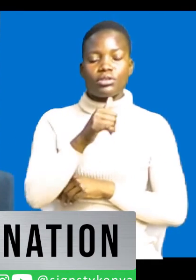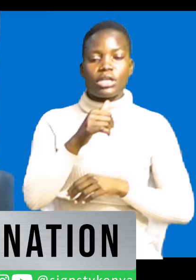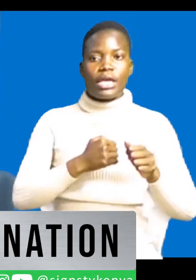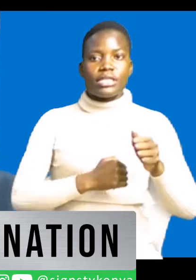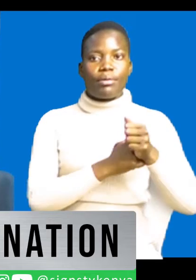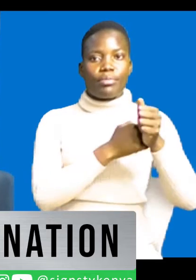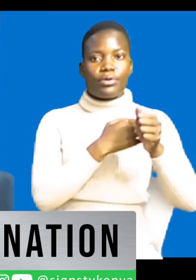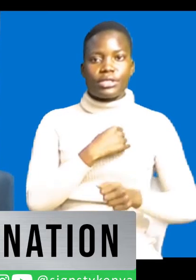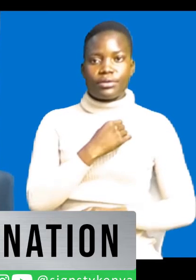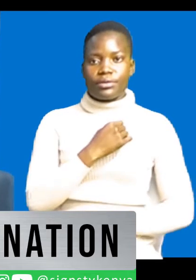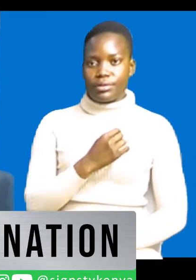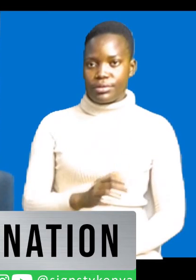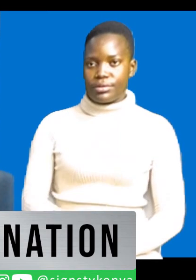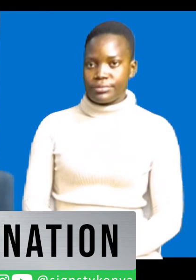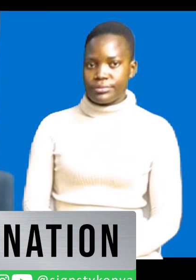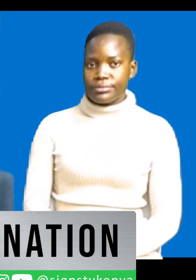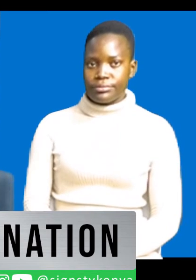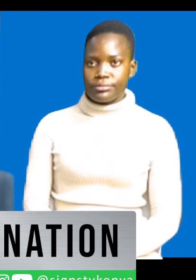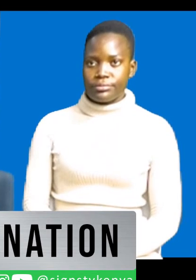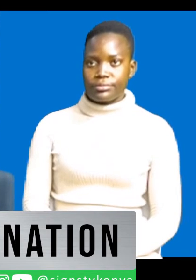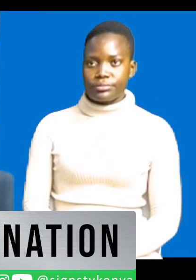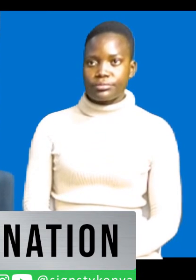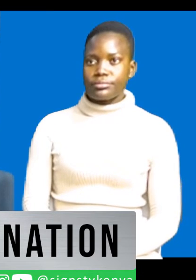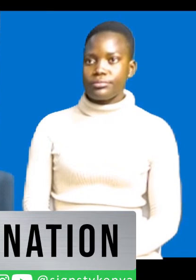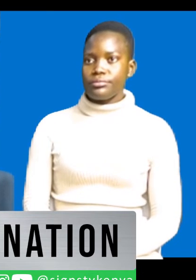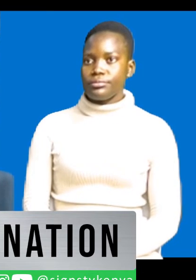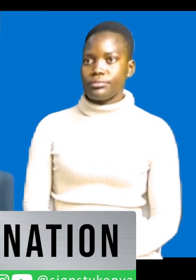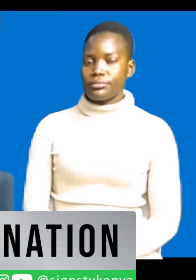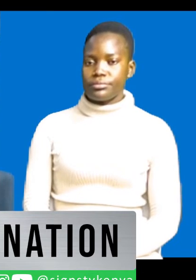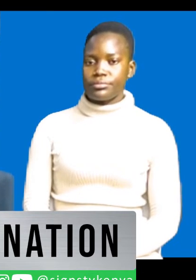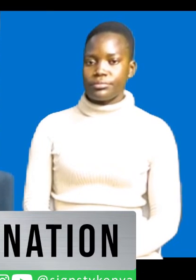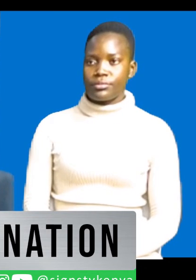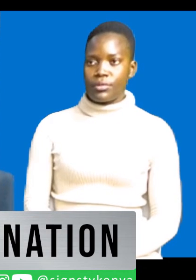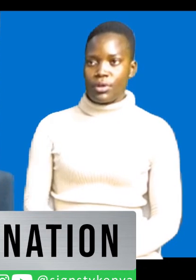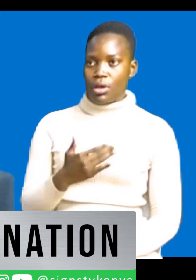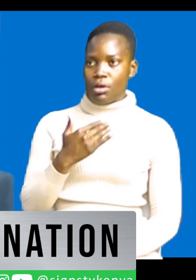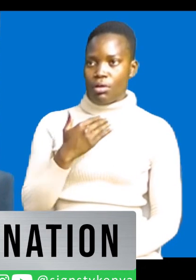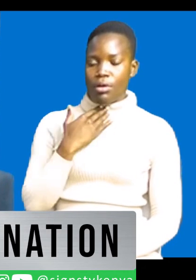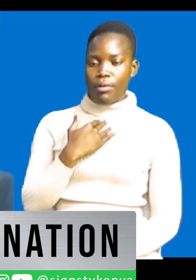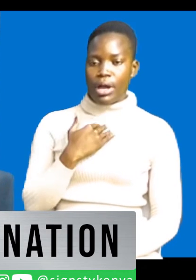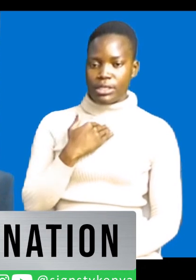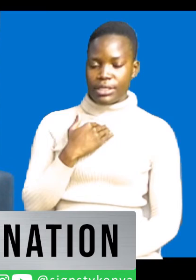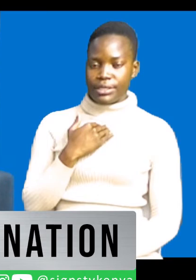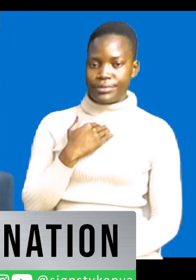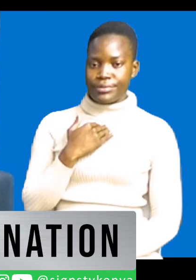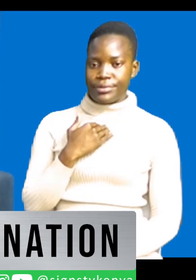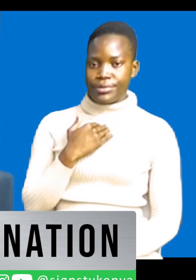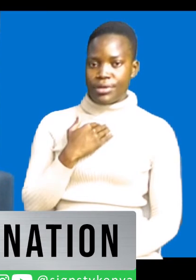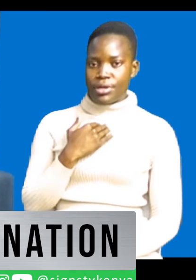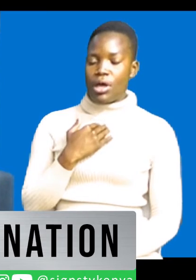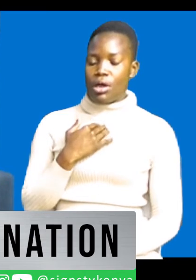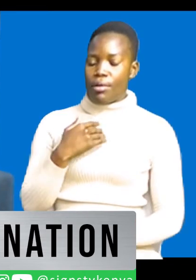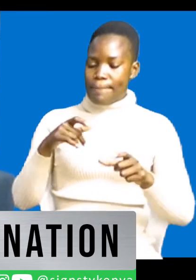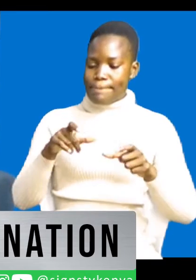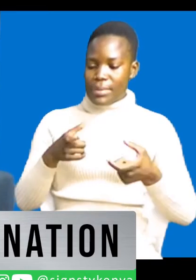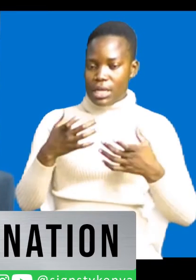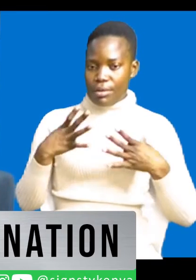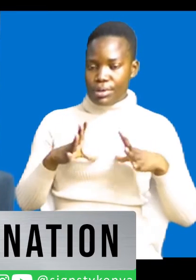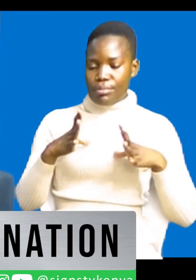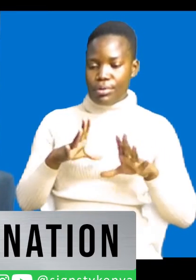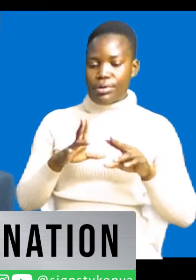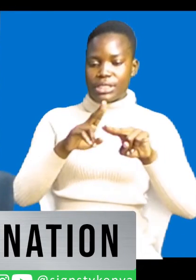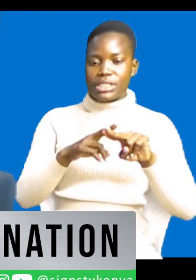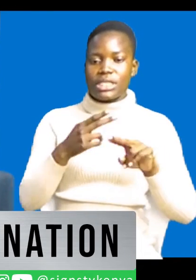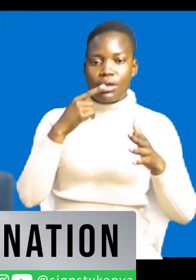kuwa mature. Ilikuwa ni debate ya kurushiana. Ilikuwa tu ya kupata kura. Tulikuwa tunataka Jona kama nyinyi mngekuja kama watu wa press muwaweke pale chini